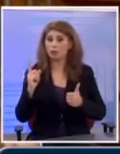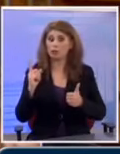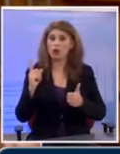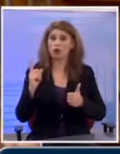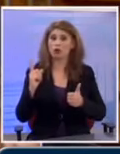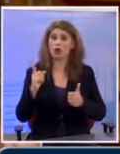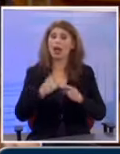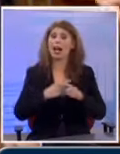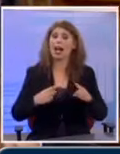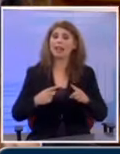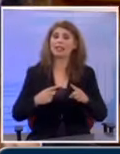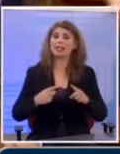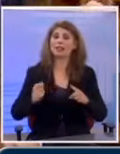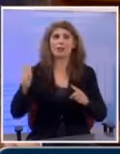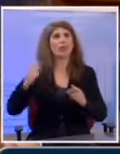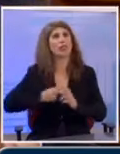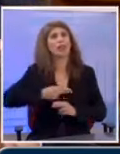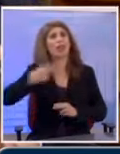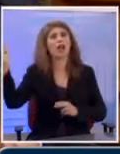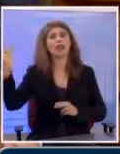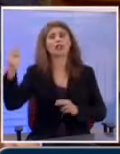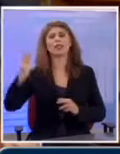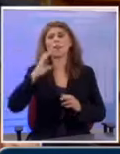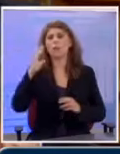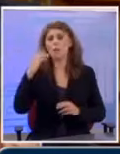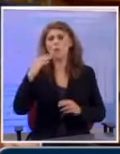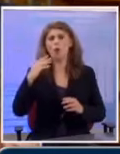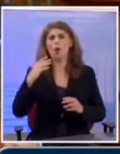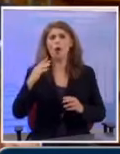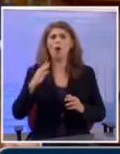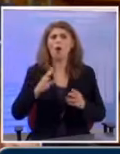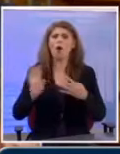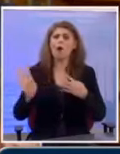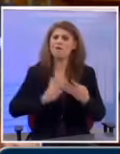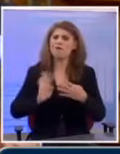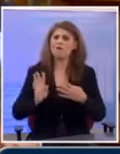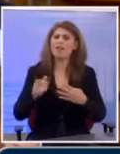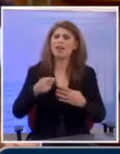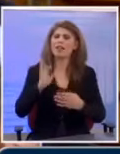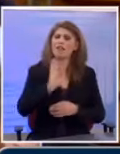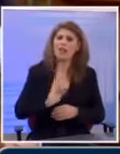σε viral στο διαδίκτυο, στο Facebook, στα Twitter, το This is a coup. Δεν το ξέρετε αυτό?